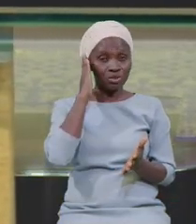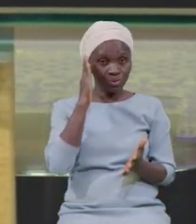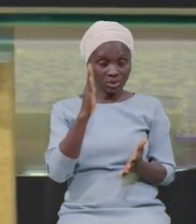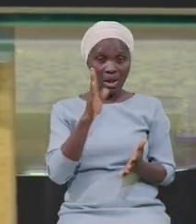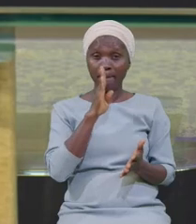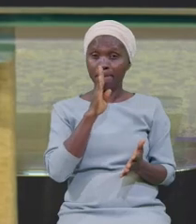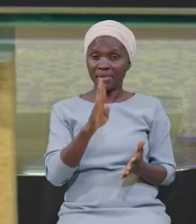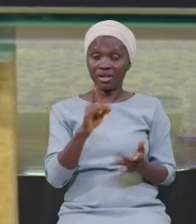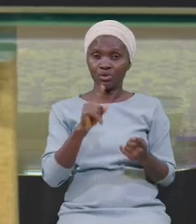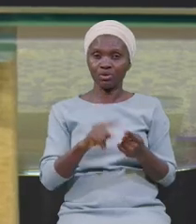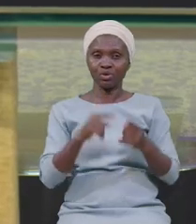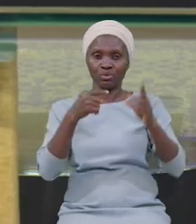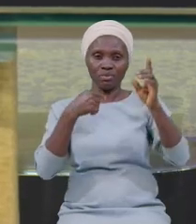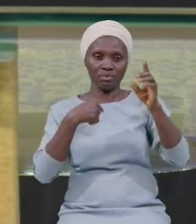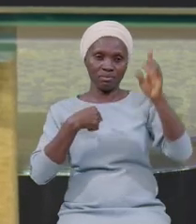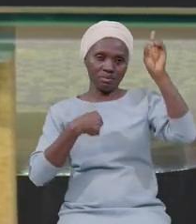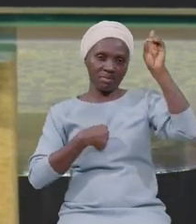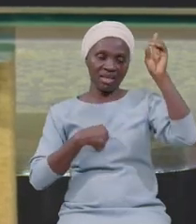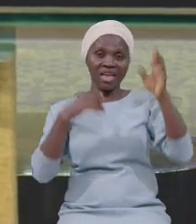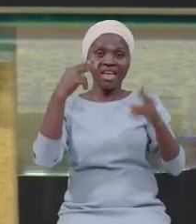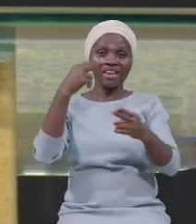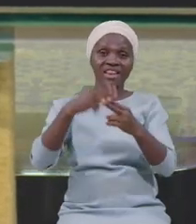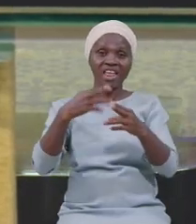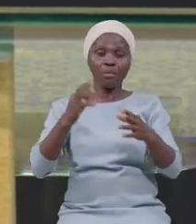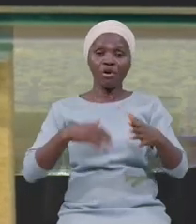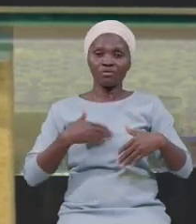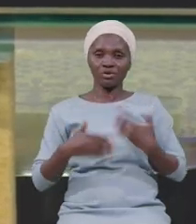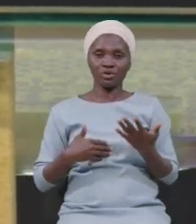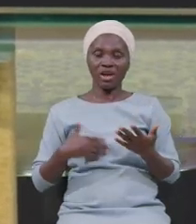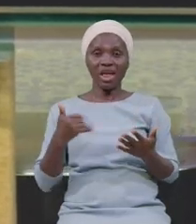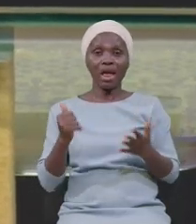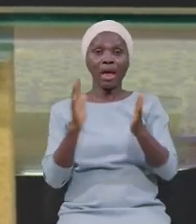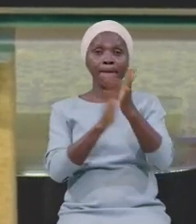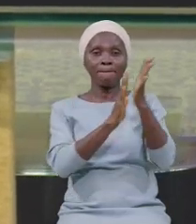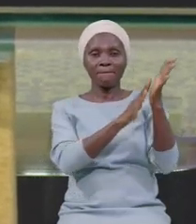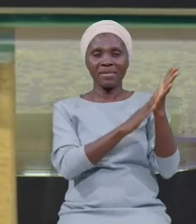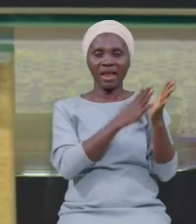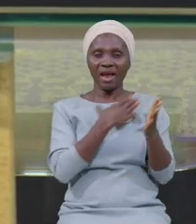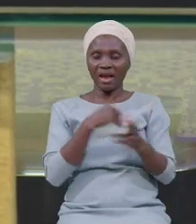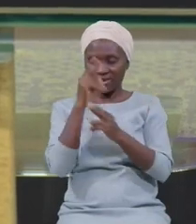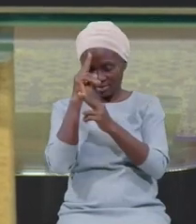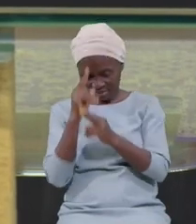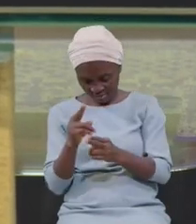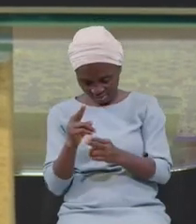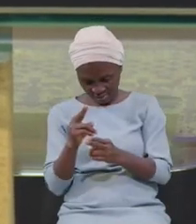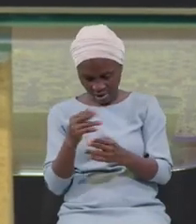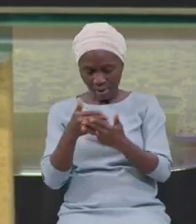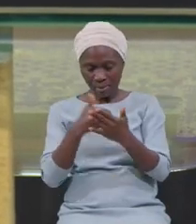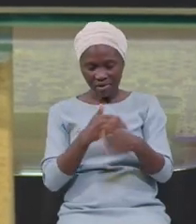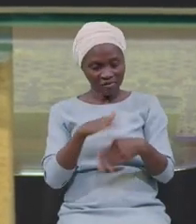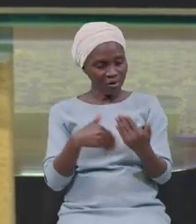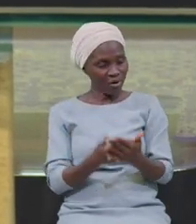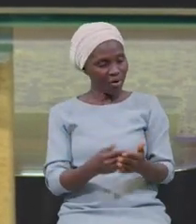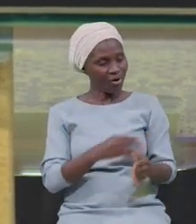Cette ville sera pour moi un sujet de joie, de louange et de gloire parmi toutes